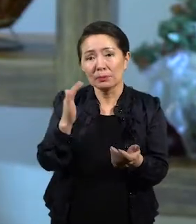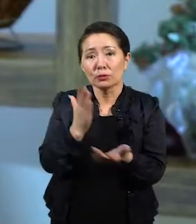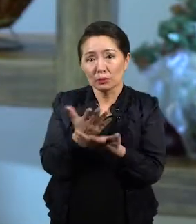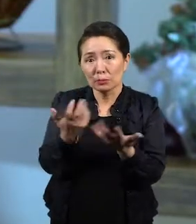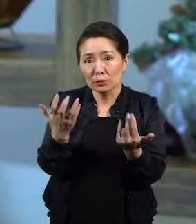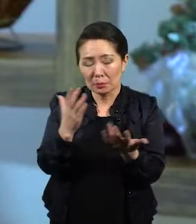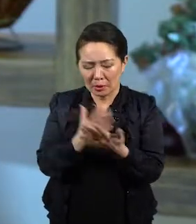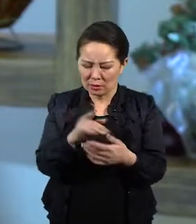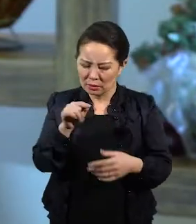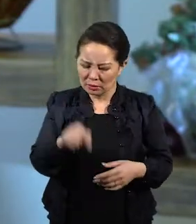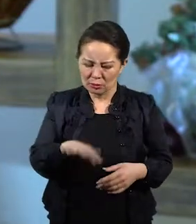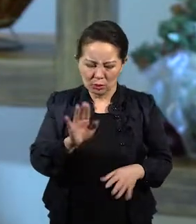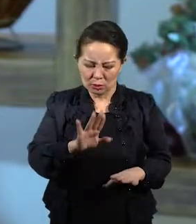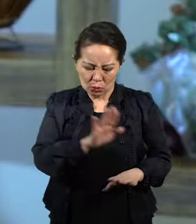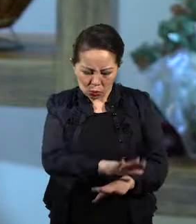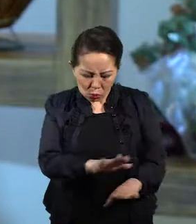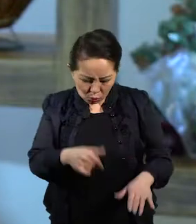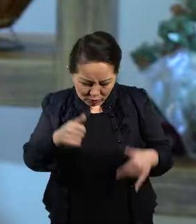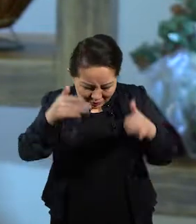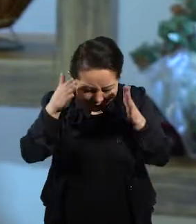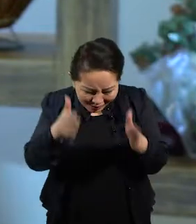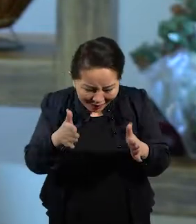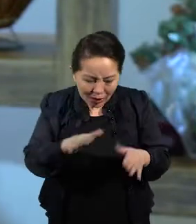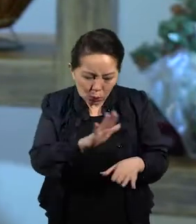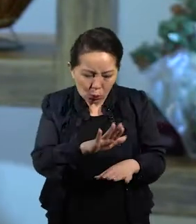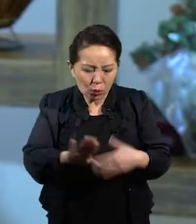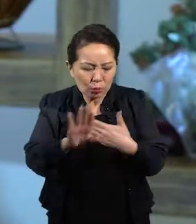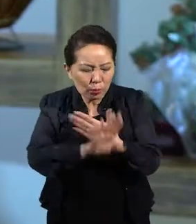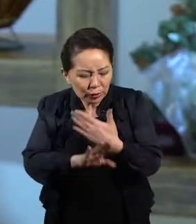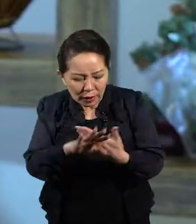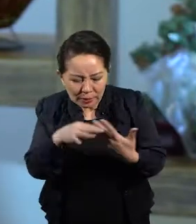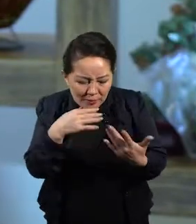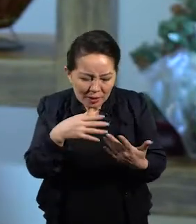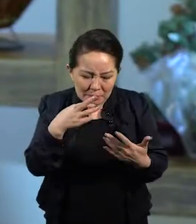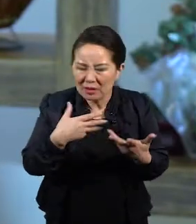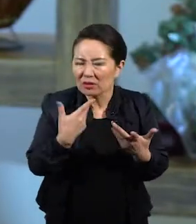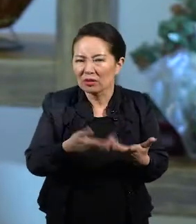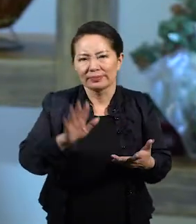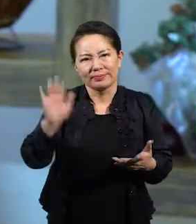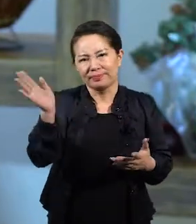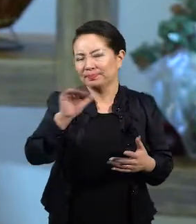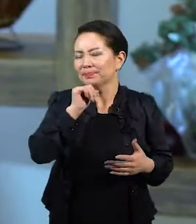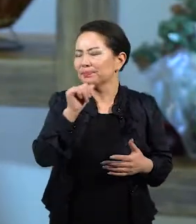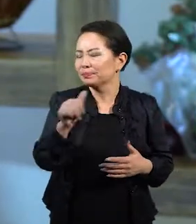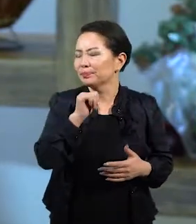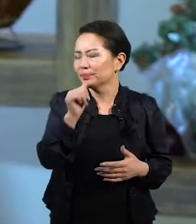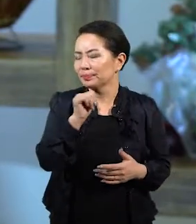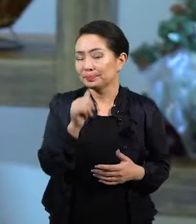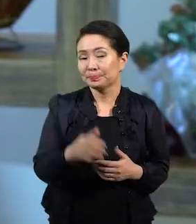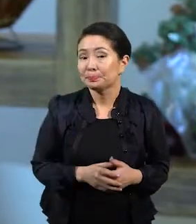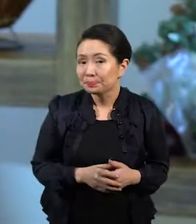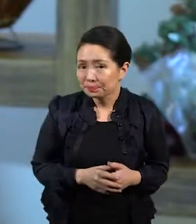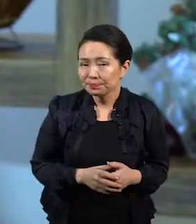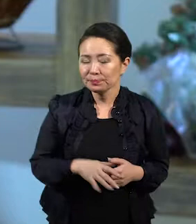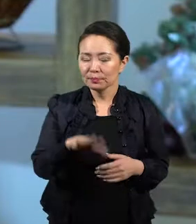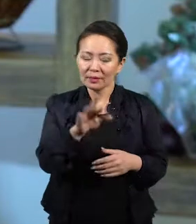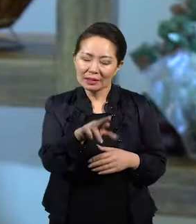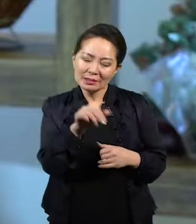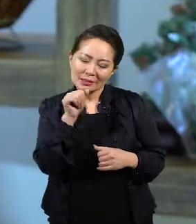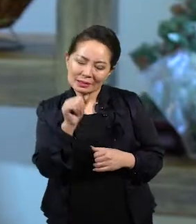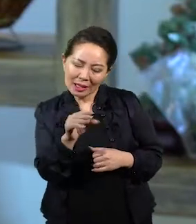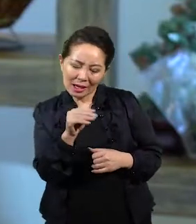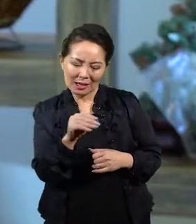нь огтоосоо одоо хүүхдэд анхаарал тавьж байгаа, тэднэр сэрэмжлүүлсэн мэдээлэл өгж байгаа үйлдэл огтоосоо биш юм. Тийм учраас яаж